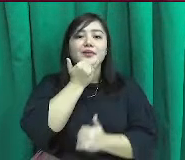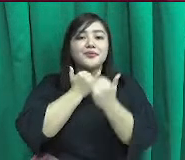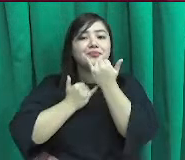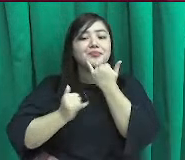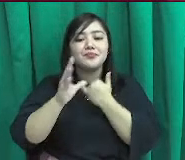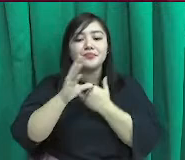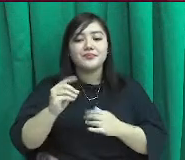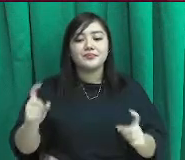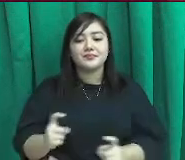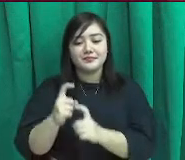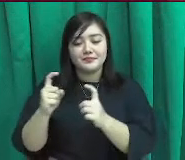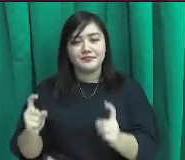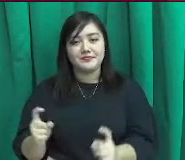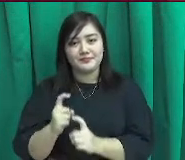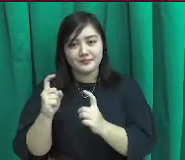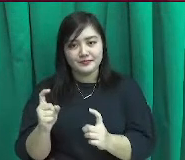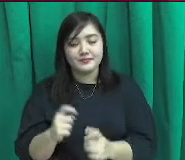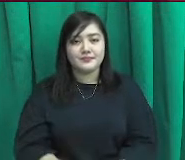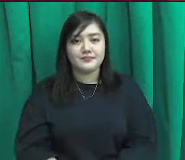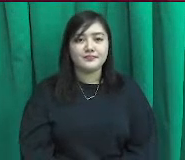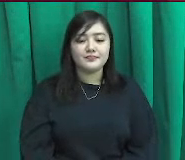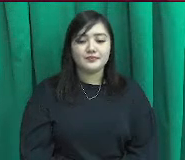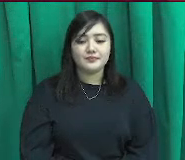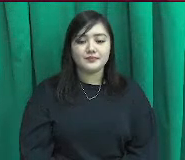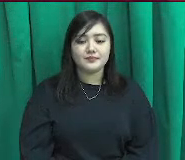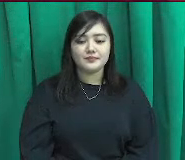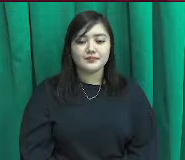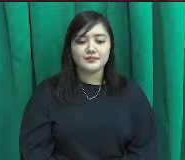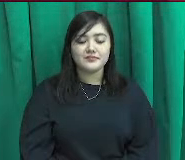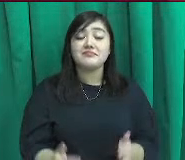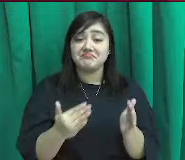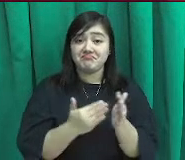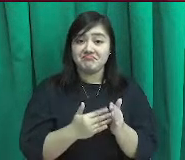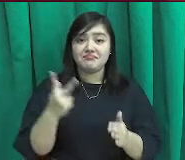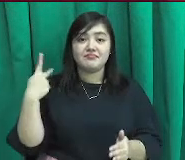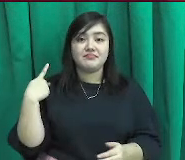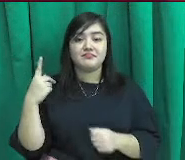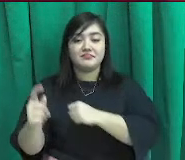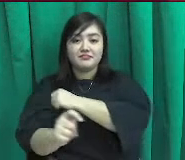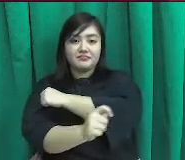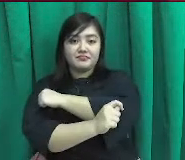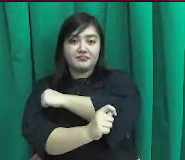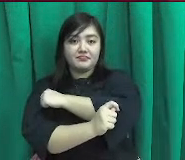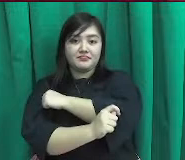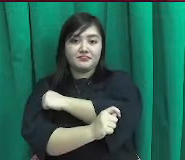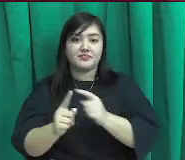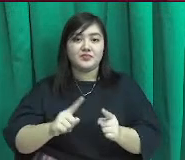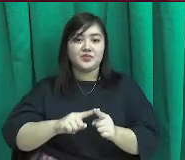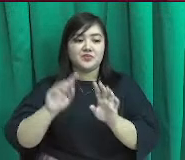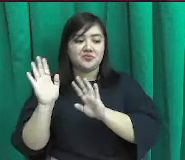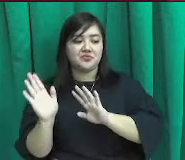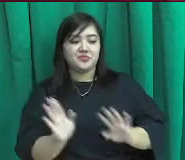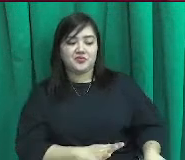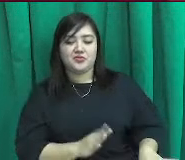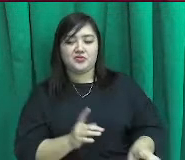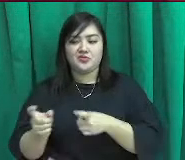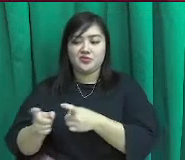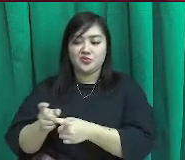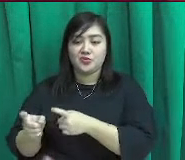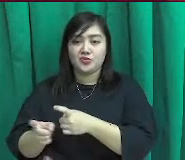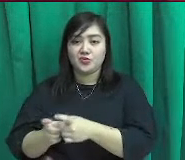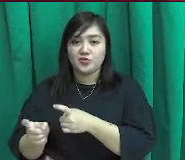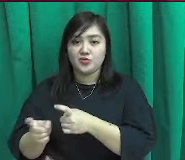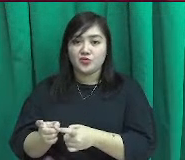Because kailangan lang natin pag-ingatan, mga kapatid. Dahil nandun yung temptation. Na mawala sa atin yung control ng bunga ng Holy Spirit na